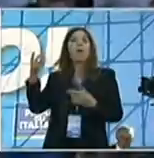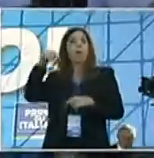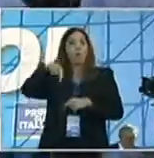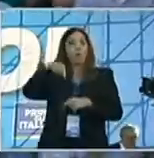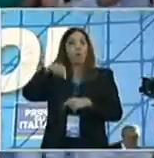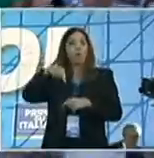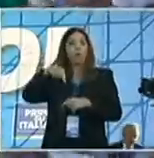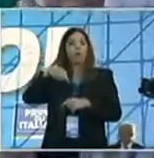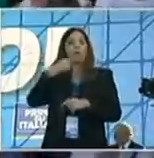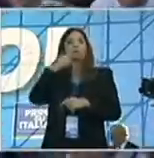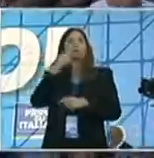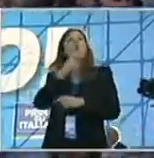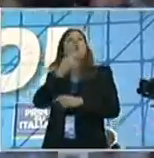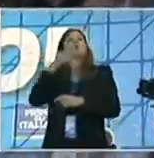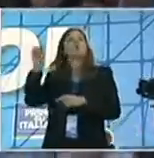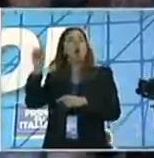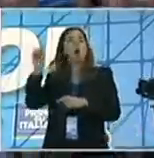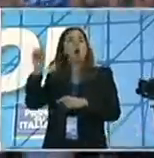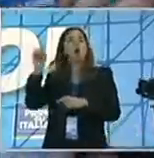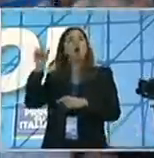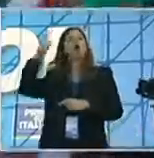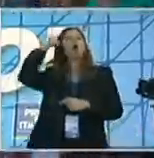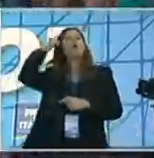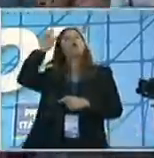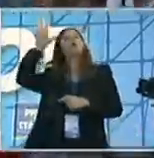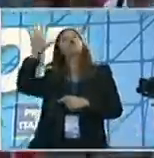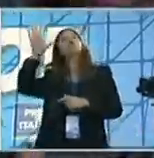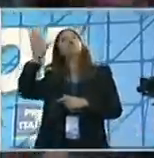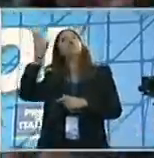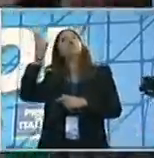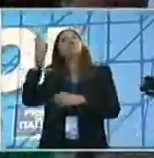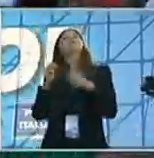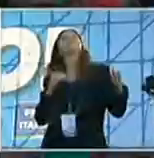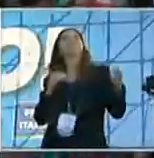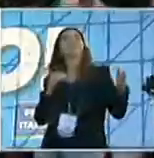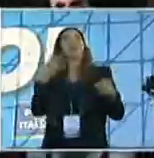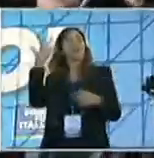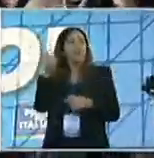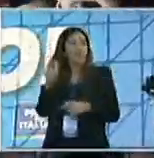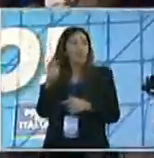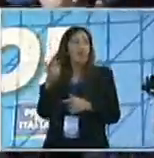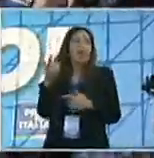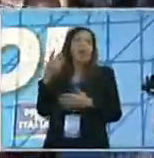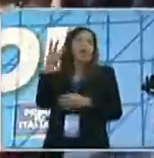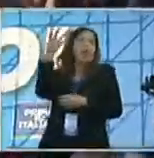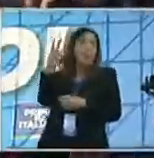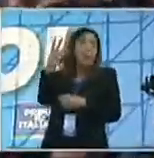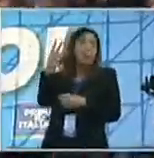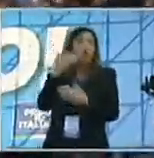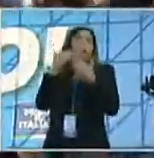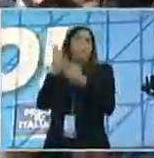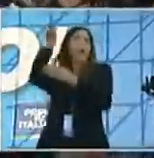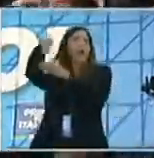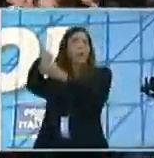no al governo delle 5 sinistre. Perché 5? Perché ce ne sono 4 in Parlamento: il